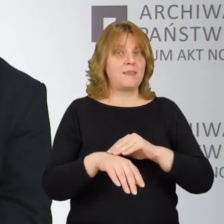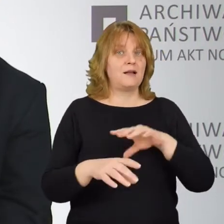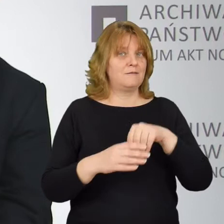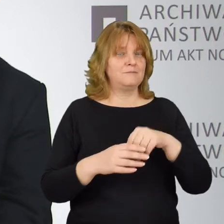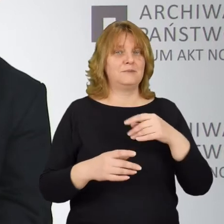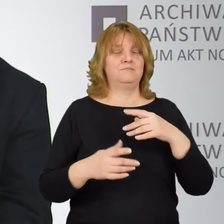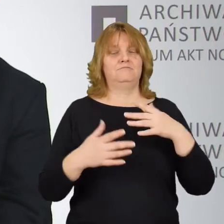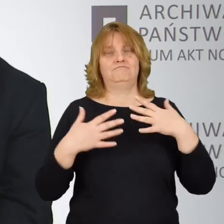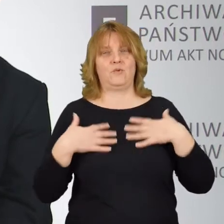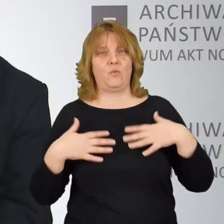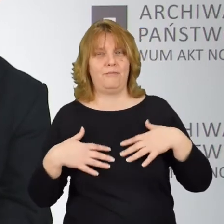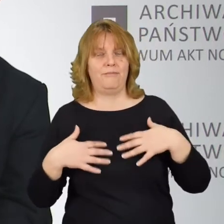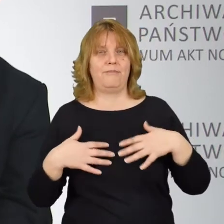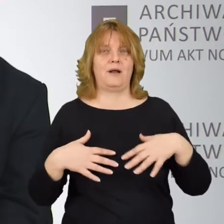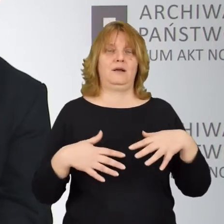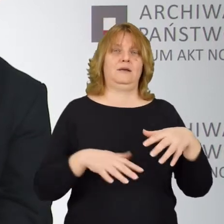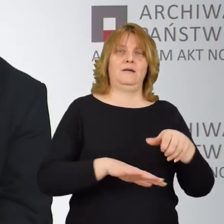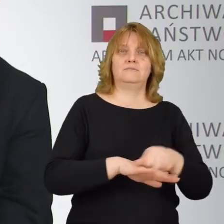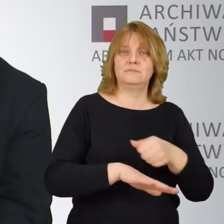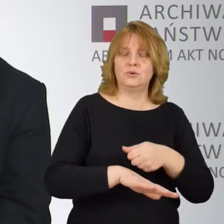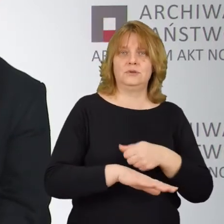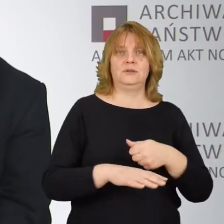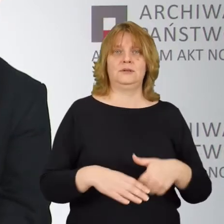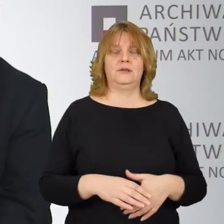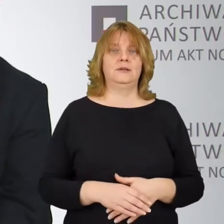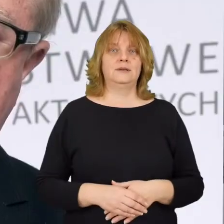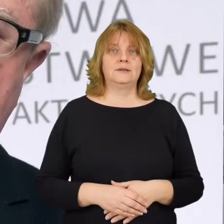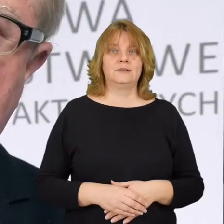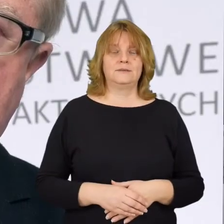które było bardzo potrzebne, na zwłaszcza odzież i buty,